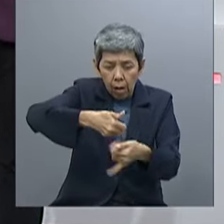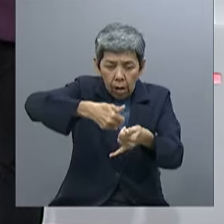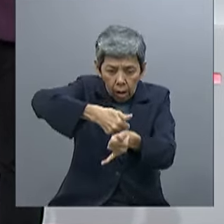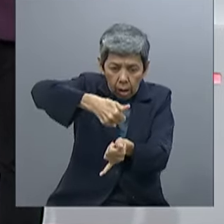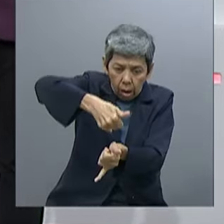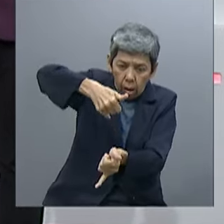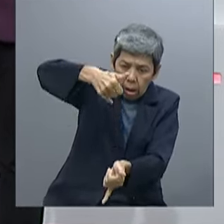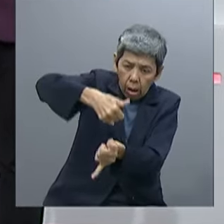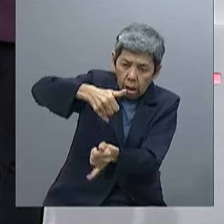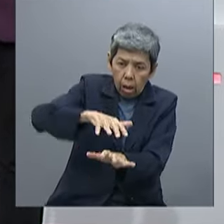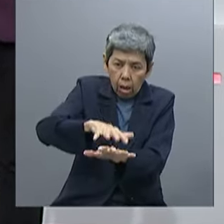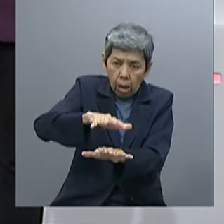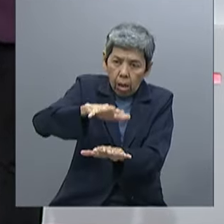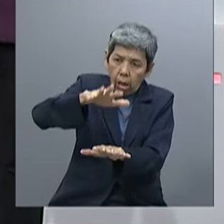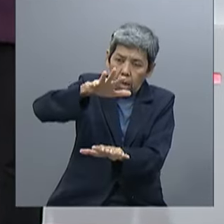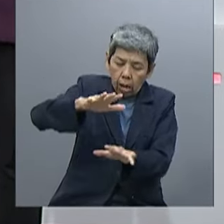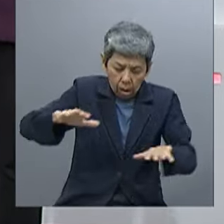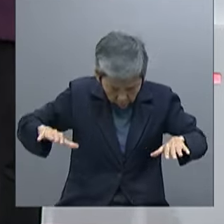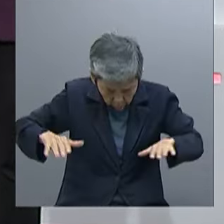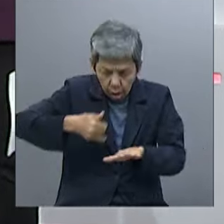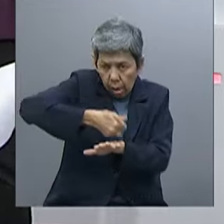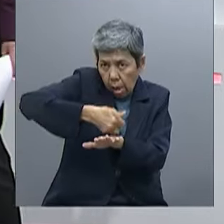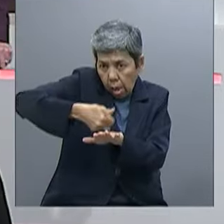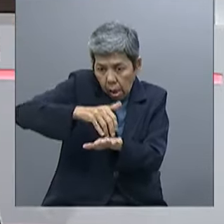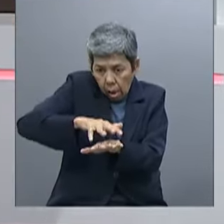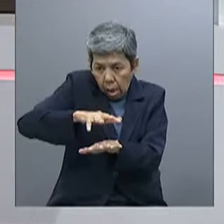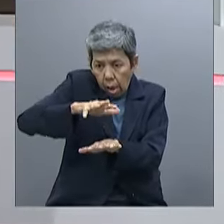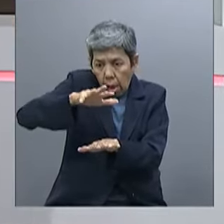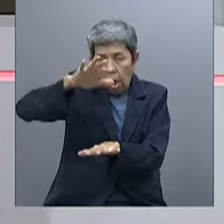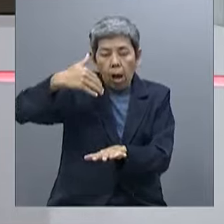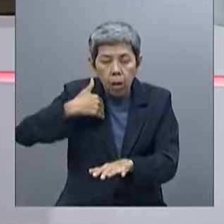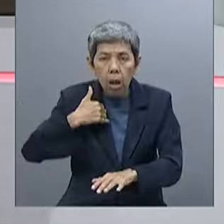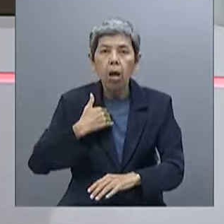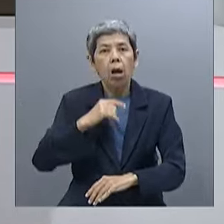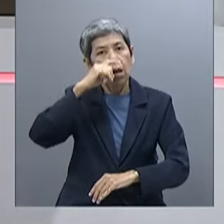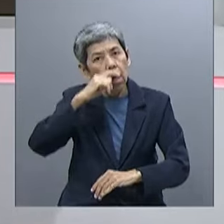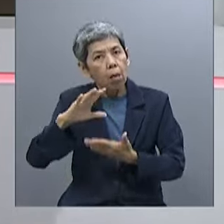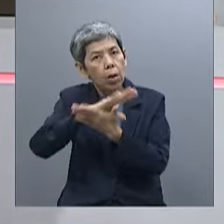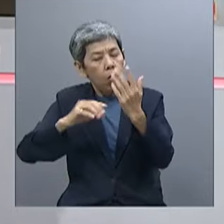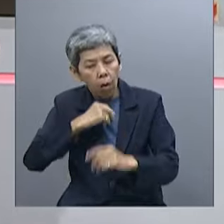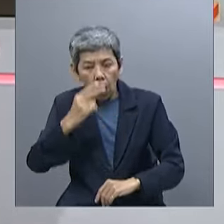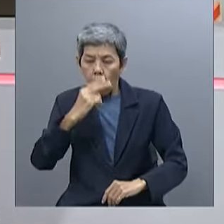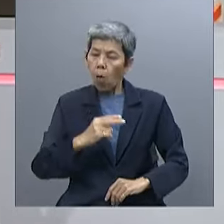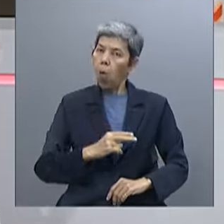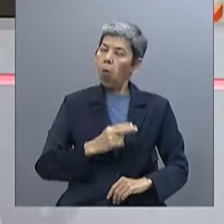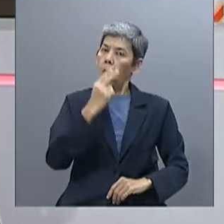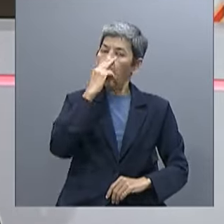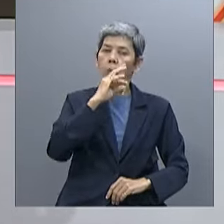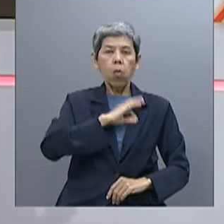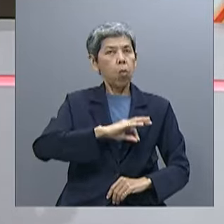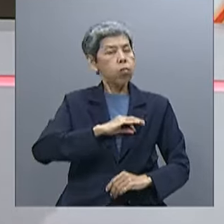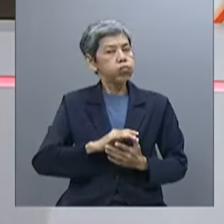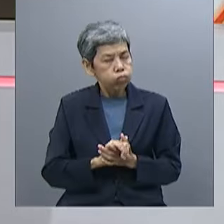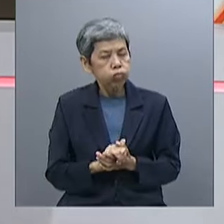ในลักษณะที่คว่ำหน้าลงมานะคะทั้งนี้สื่อมวลชนทั้งในไทยและต่างประเทศเริ่มได้รับรายงานเรื่องราวเหล่